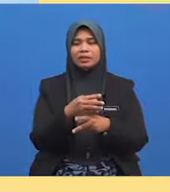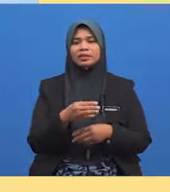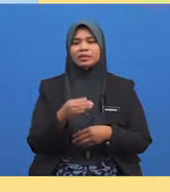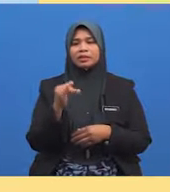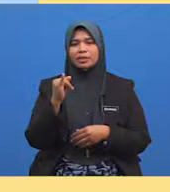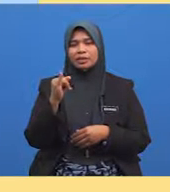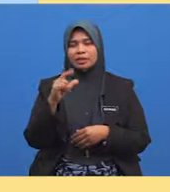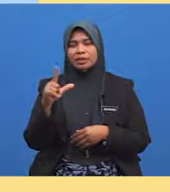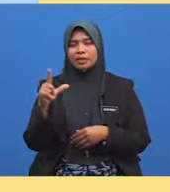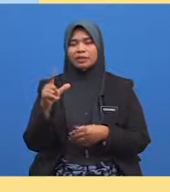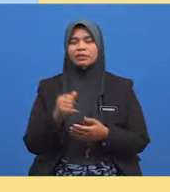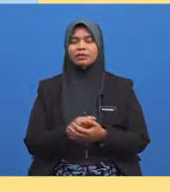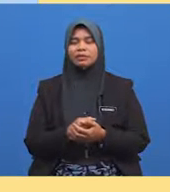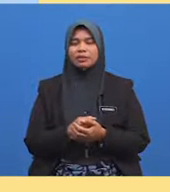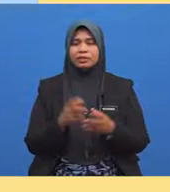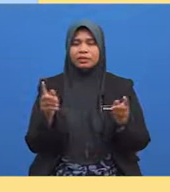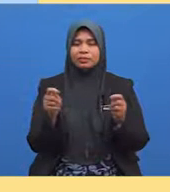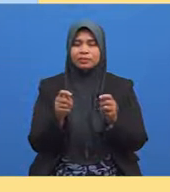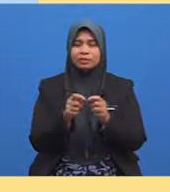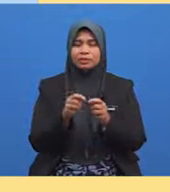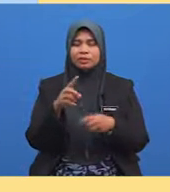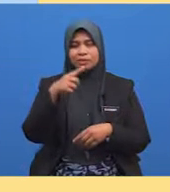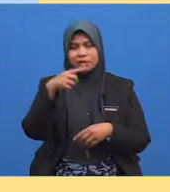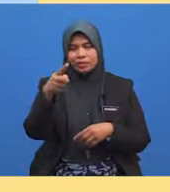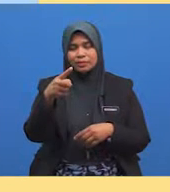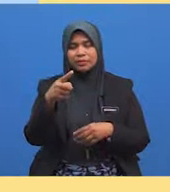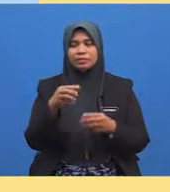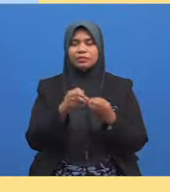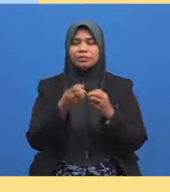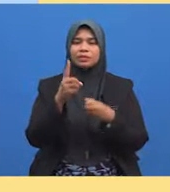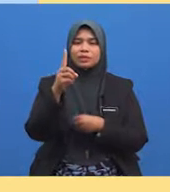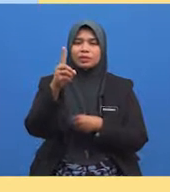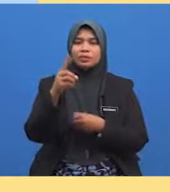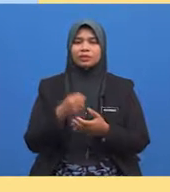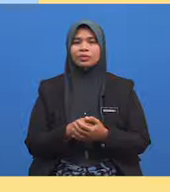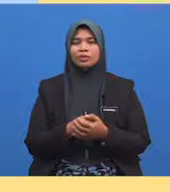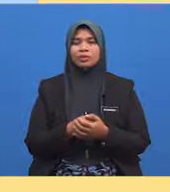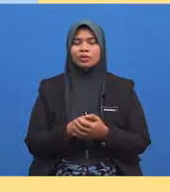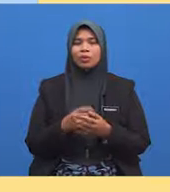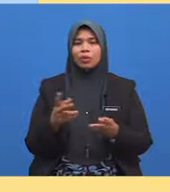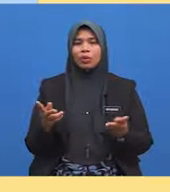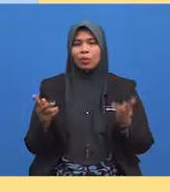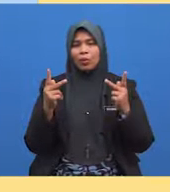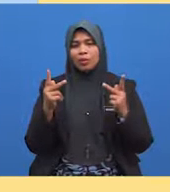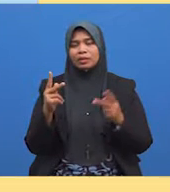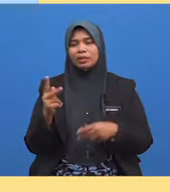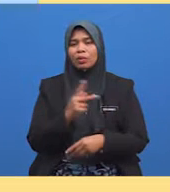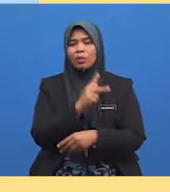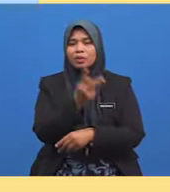memulihara biodiversiti adalah seperti berikut. Pertama sekali, melalui penguatkuasaan